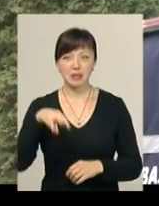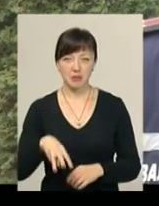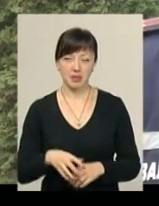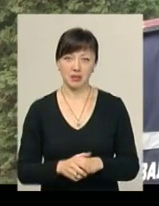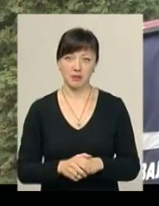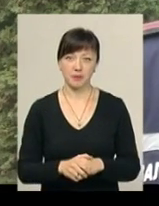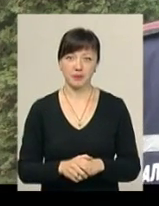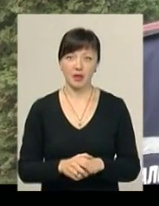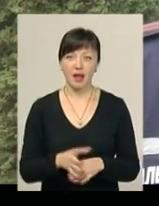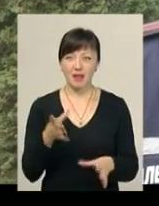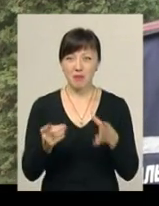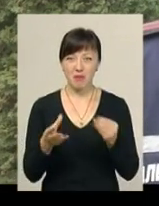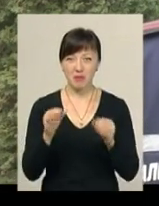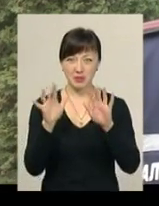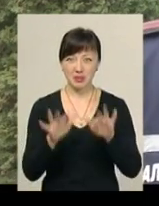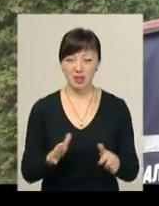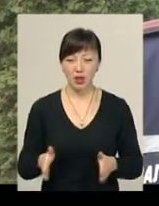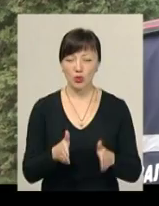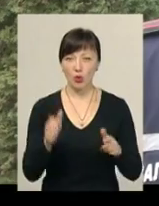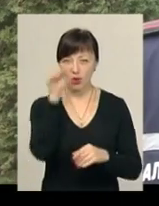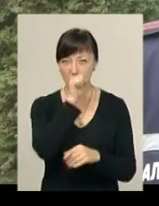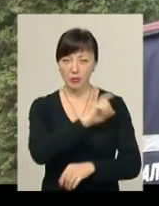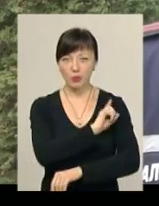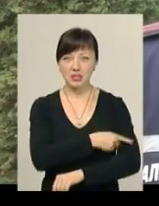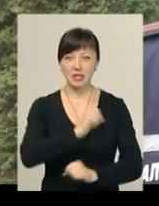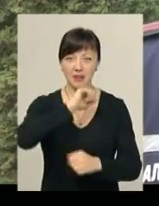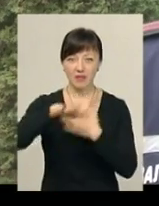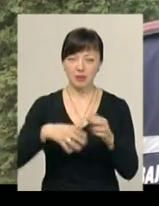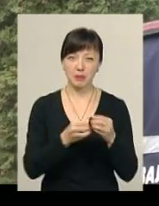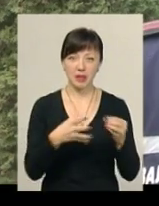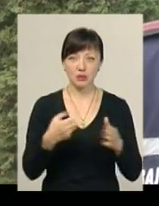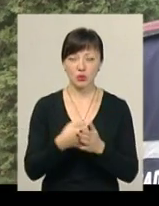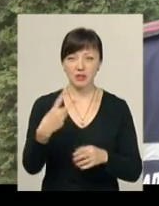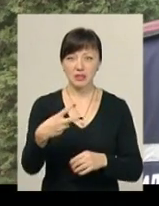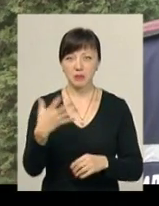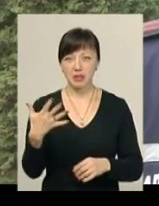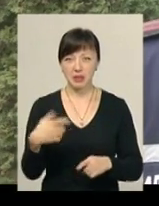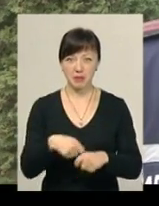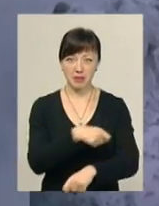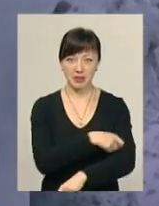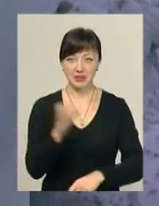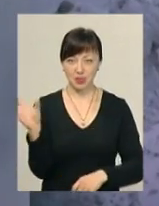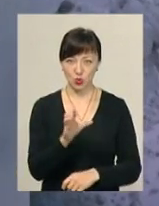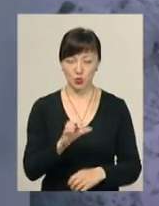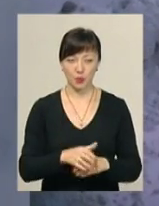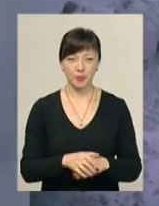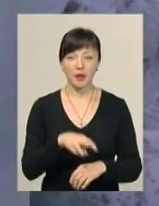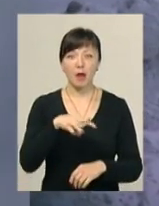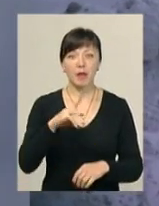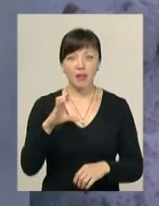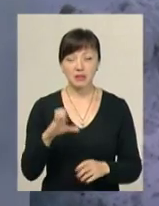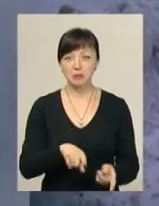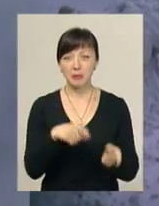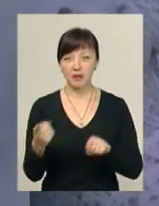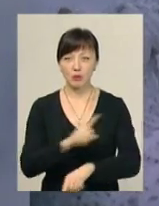сантиметрів. Налипання мокрого снігу, на дорогах ожеледиться, посилення вітру від 15 до 25 метрів за секунду. Рятувальники вже